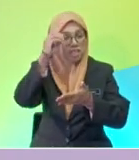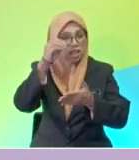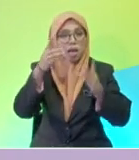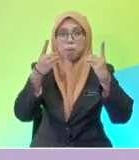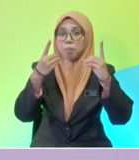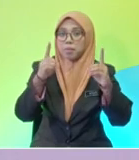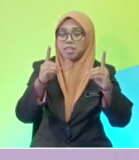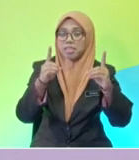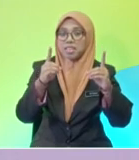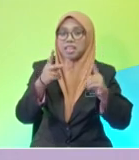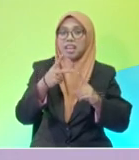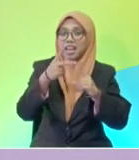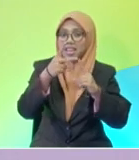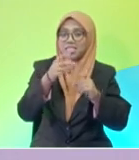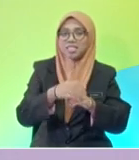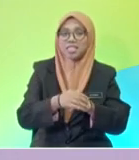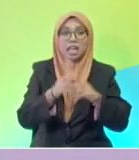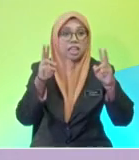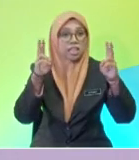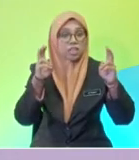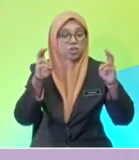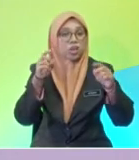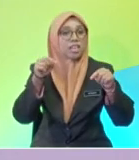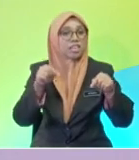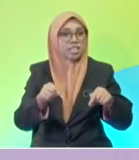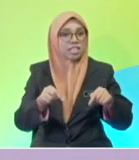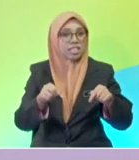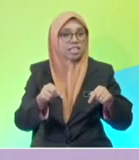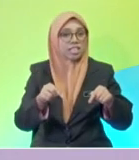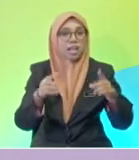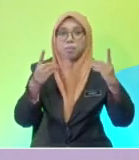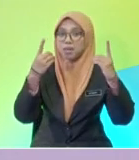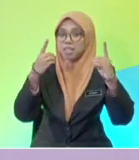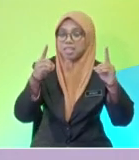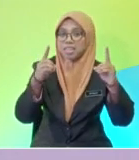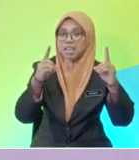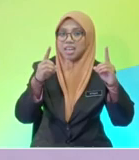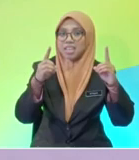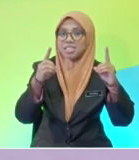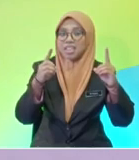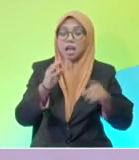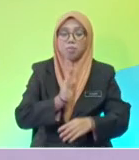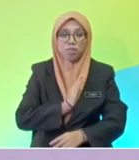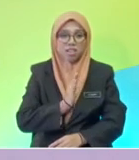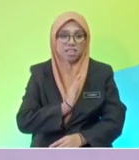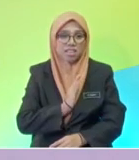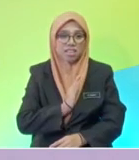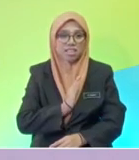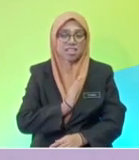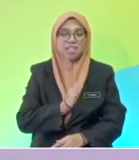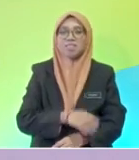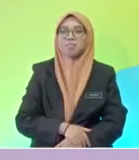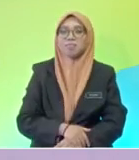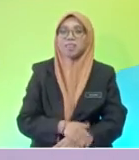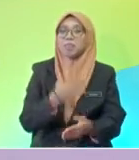khas dan tajuk kita untuk pendidikan moral ialah baik